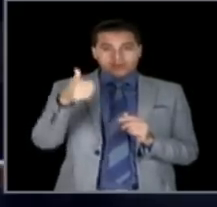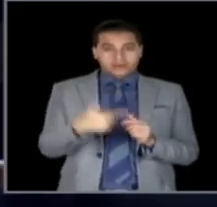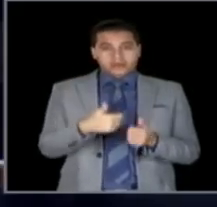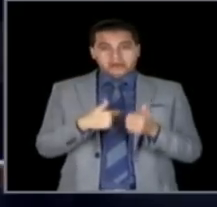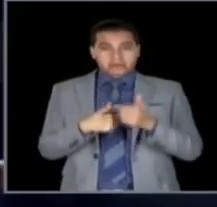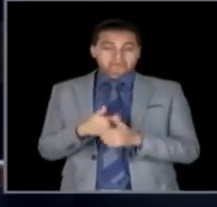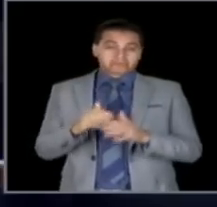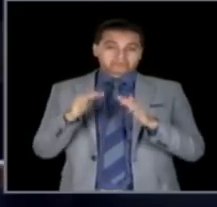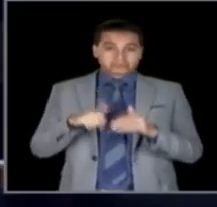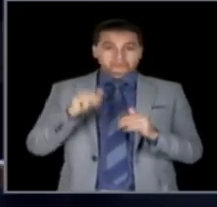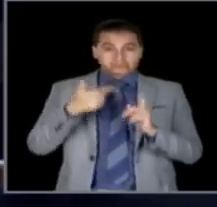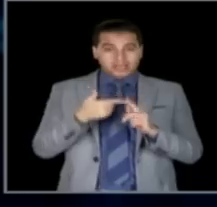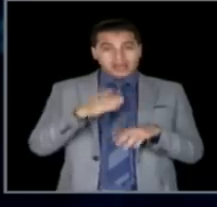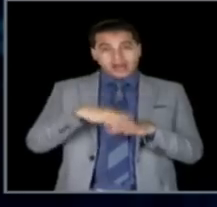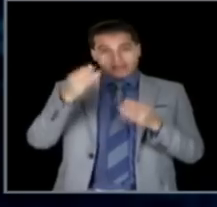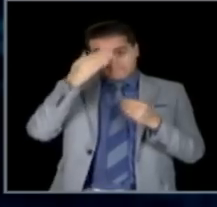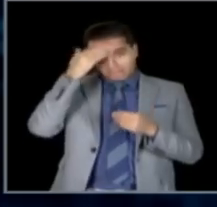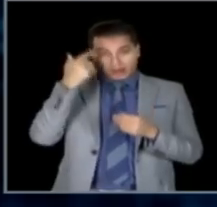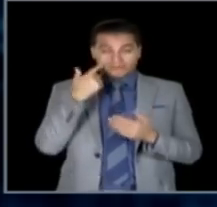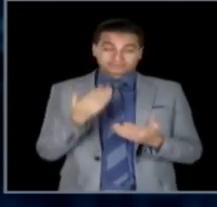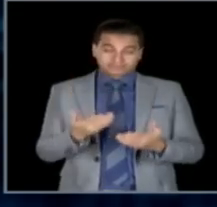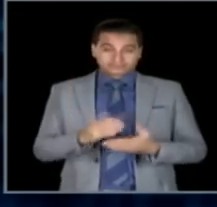مع الفقرة الثانية، فقرة المعرفة.